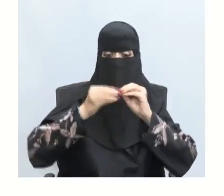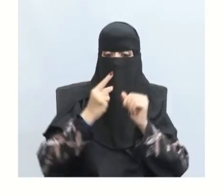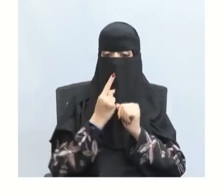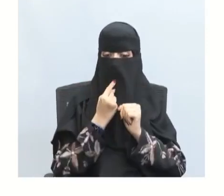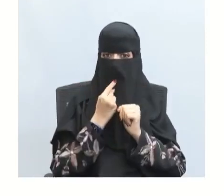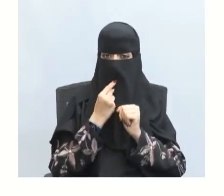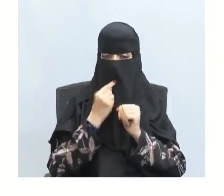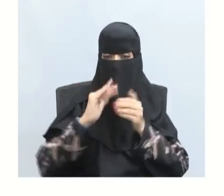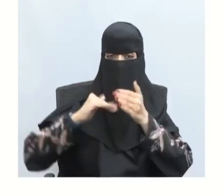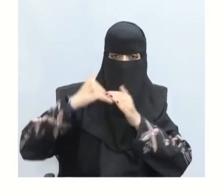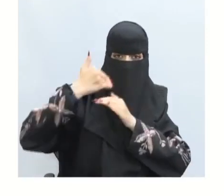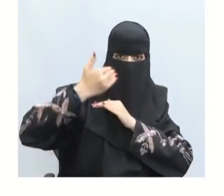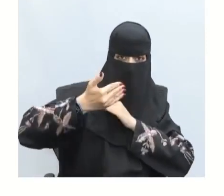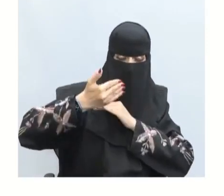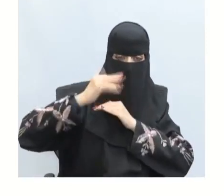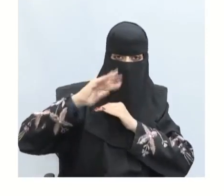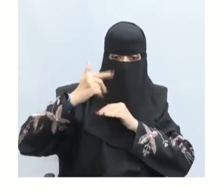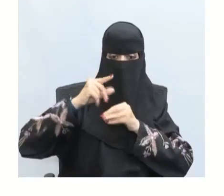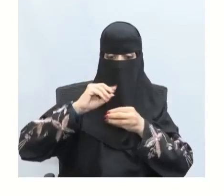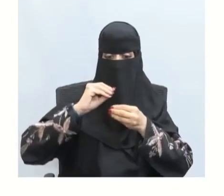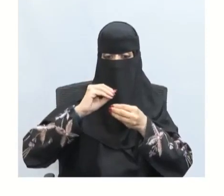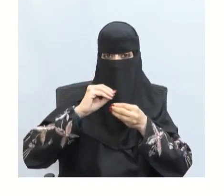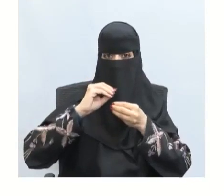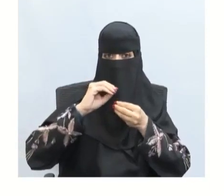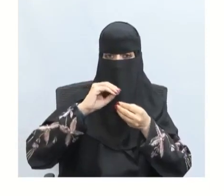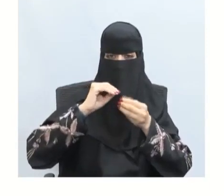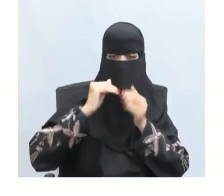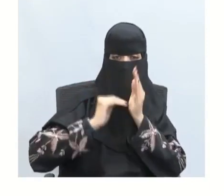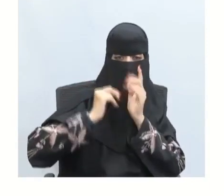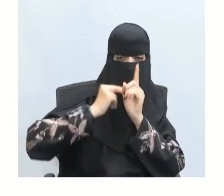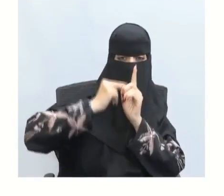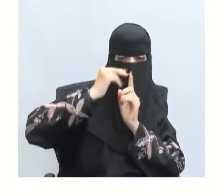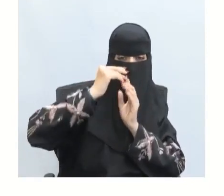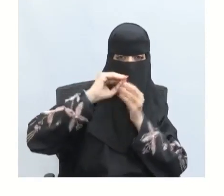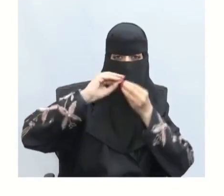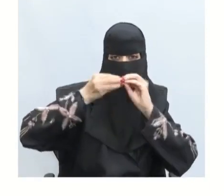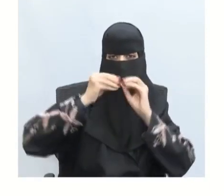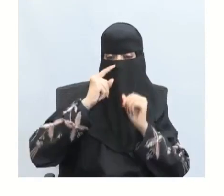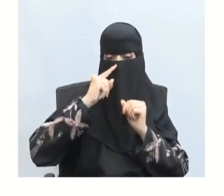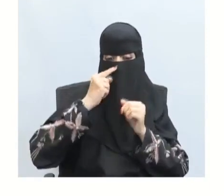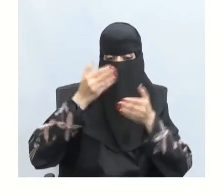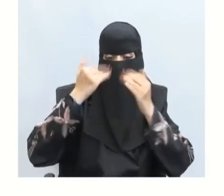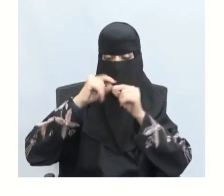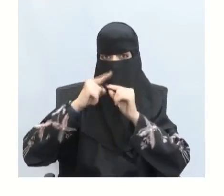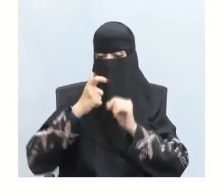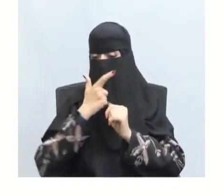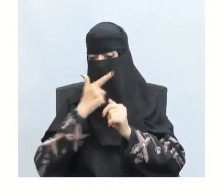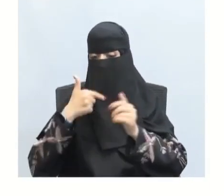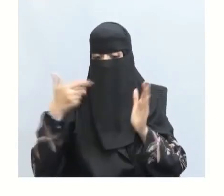باللون الاحمر ثم يتدرج بالاصفر ثم الابيض